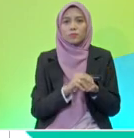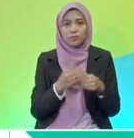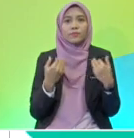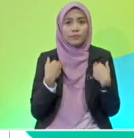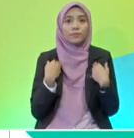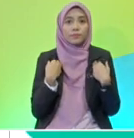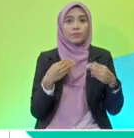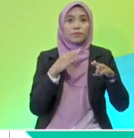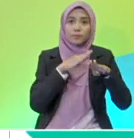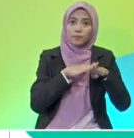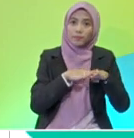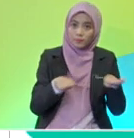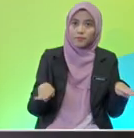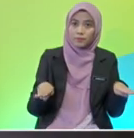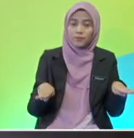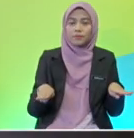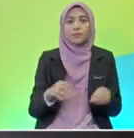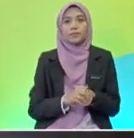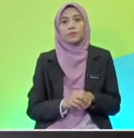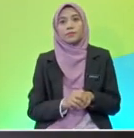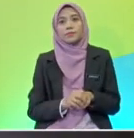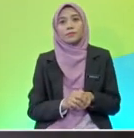di depan dan juga di belakang